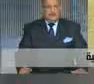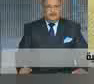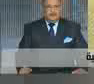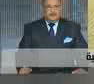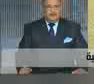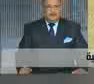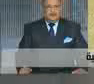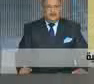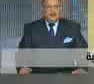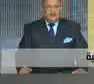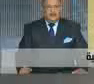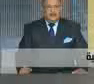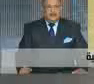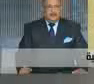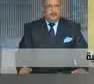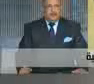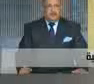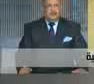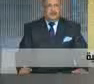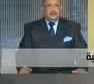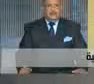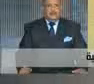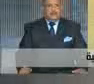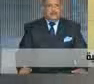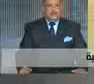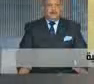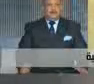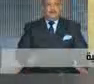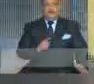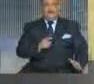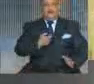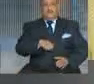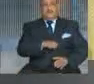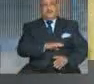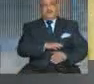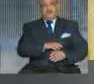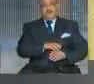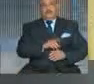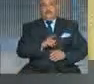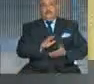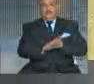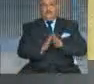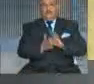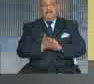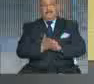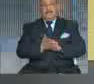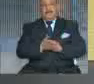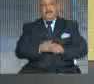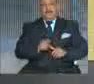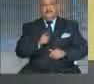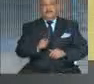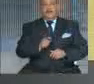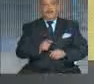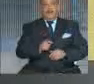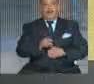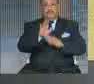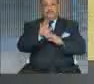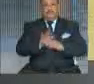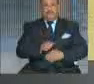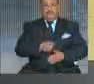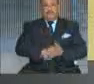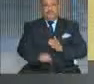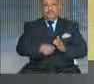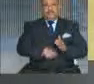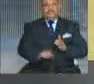برشا حسب مريض انا وحسب ما تنقلت لمنطقتي سيدي سهيل والعيايشة، المجتمع غادي والعبيد معناها اللي مشينا